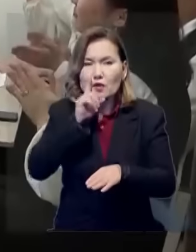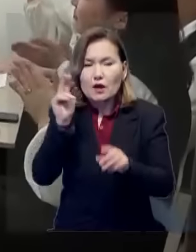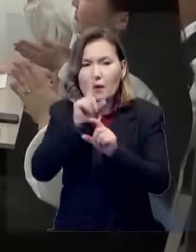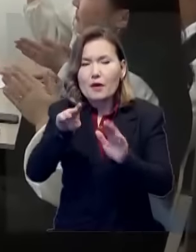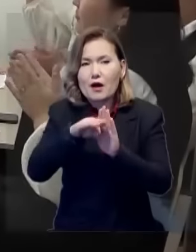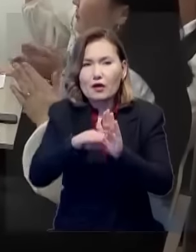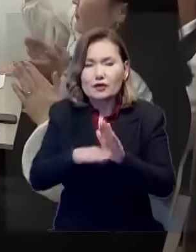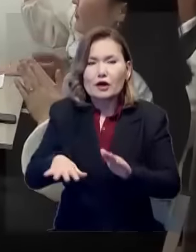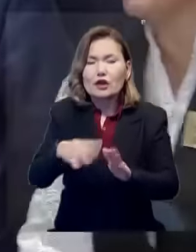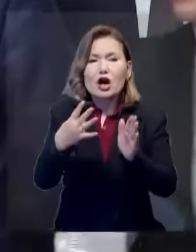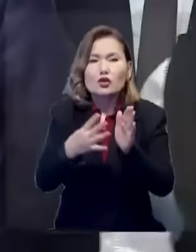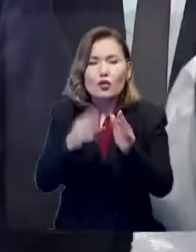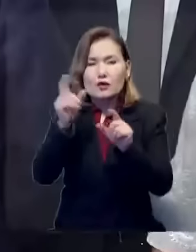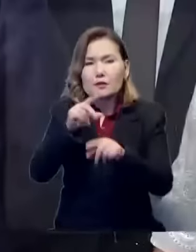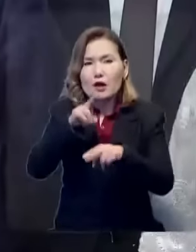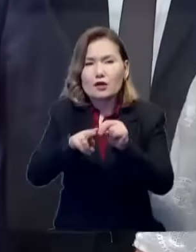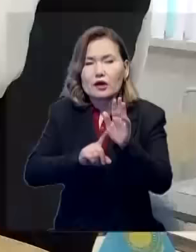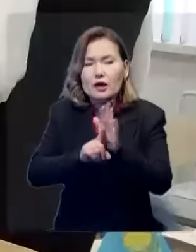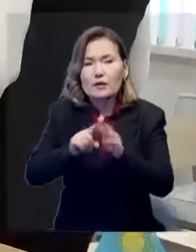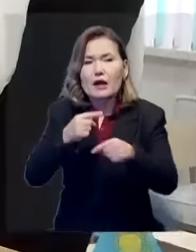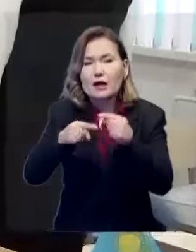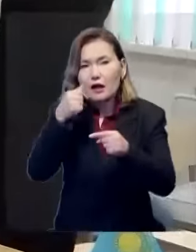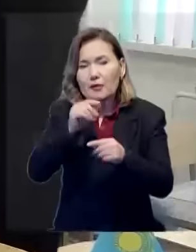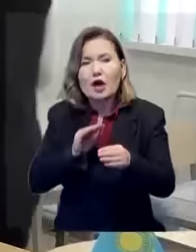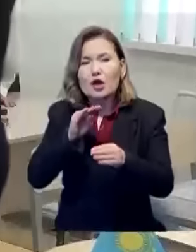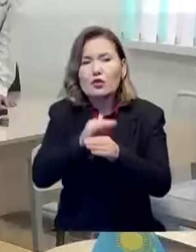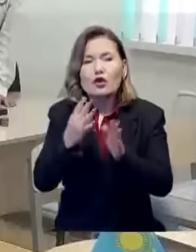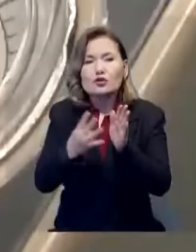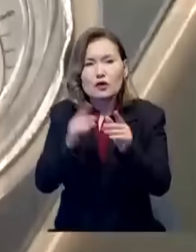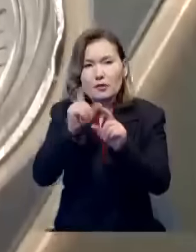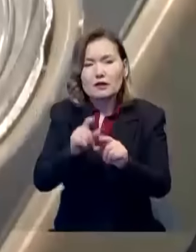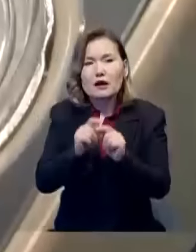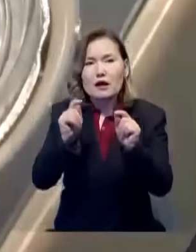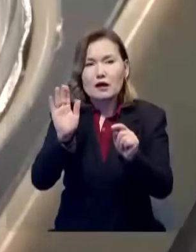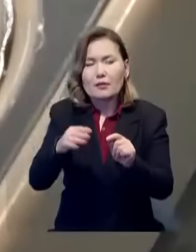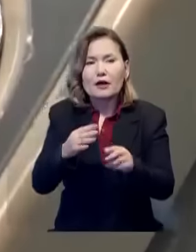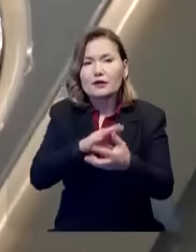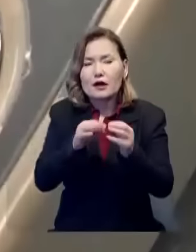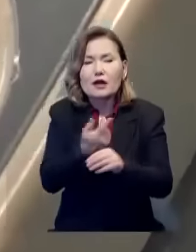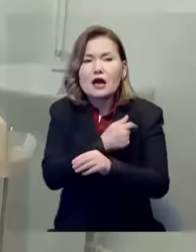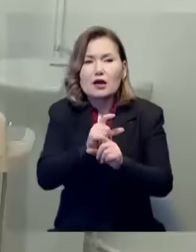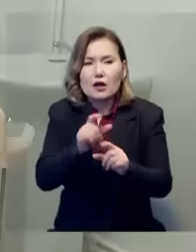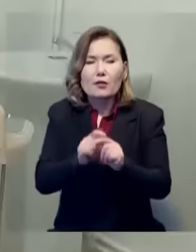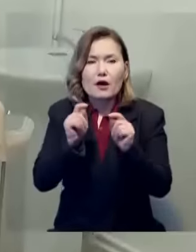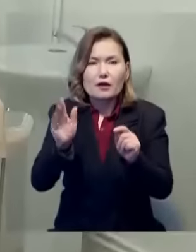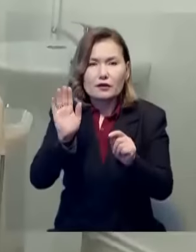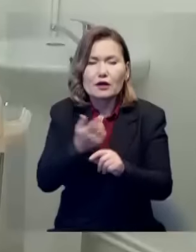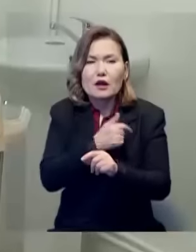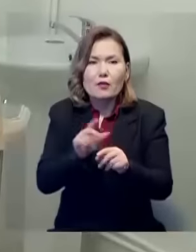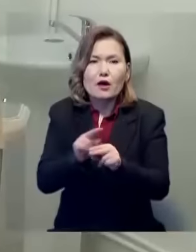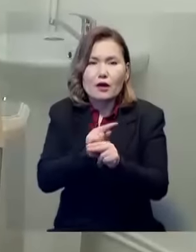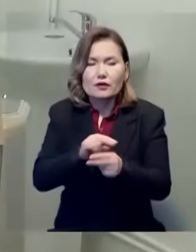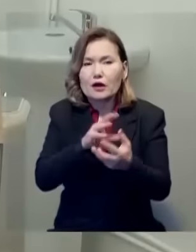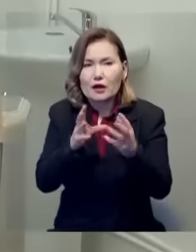бойынша биыл өңірде 9 мектептің құрылысы басталса, келер жылы тағы 9 білім ордасы бой көтереді. 38 емдеу мекемесі салынады. Медициналық нысандарды